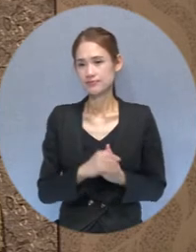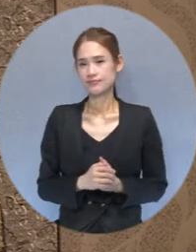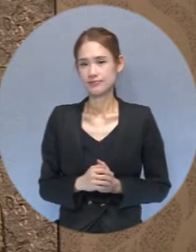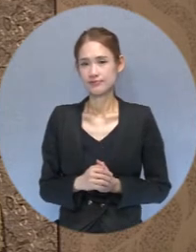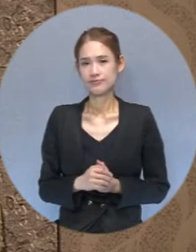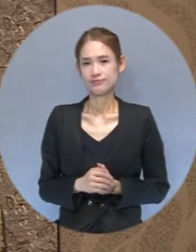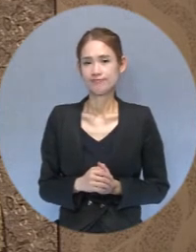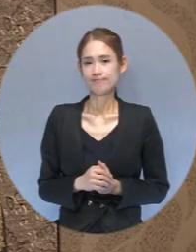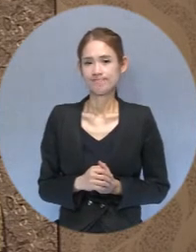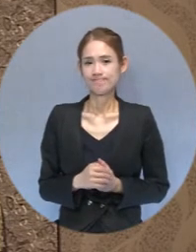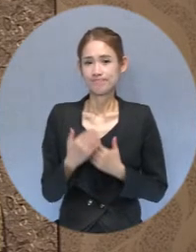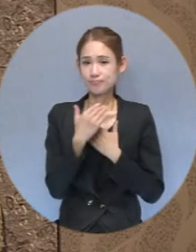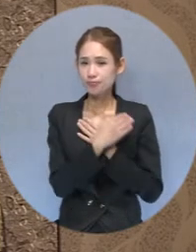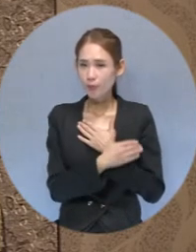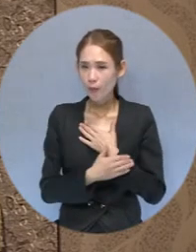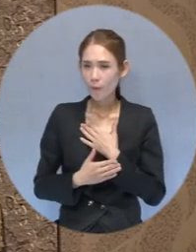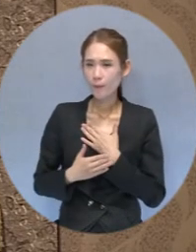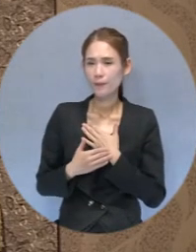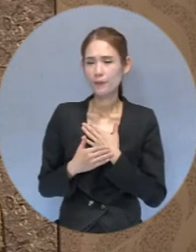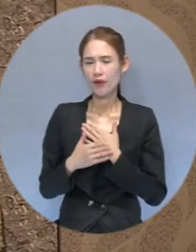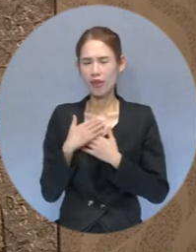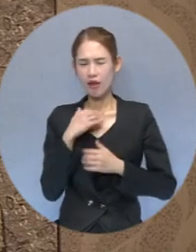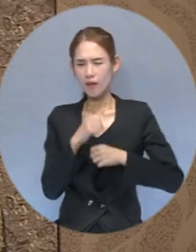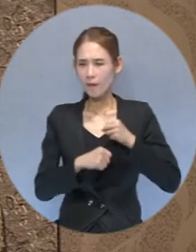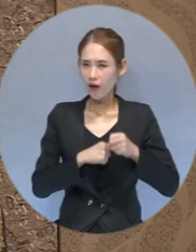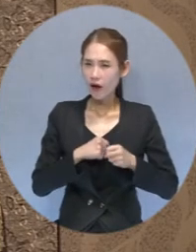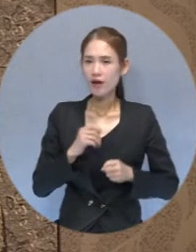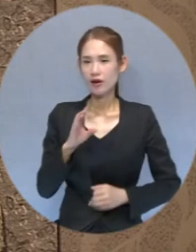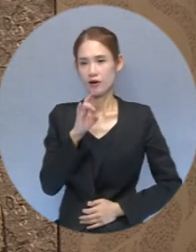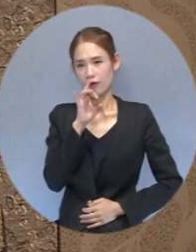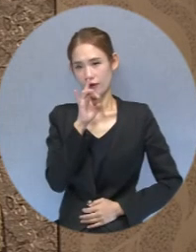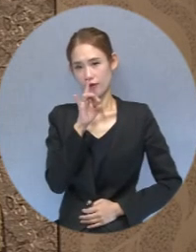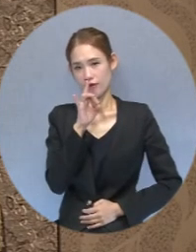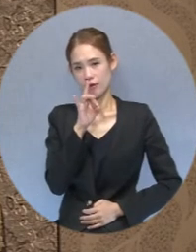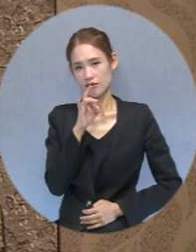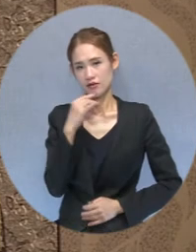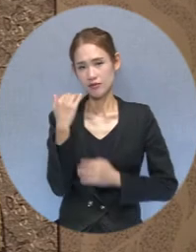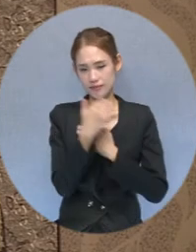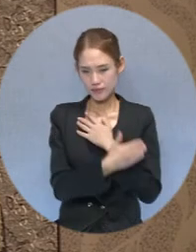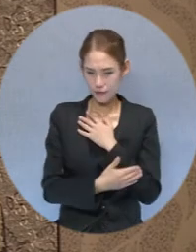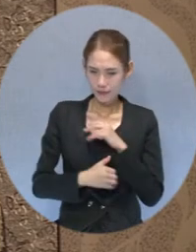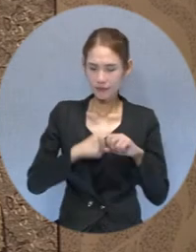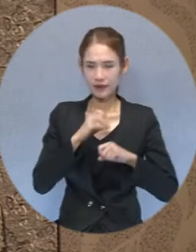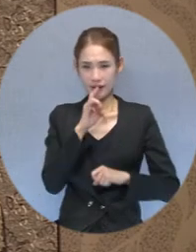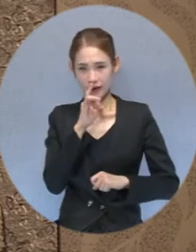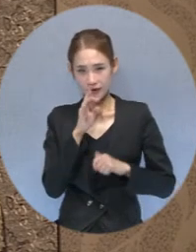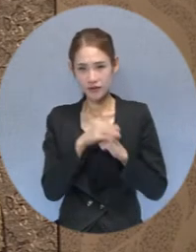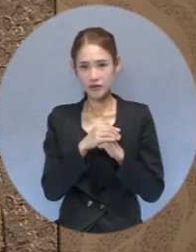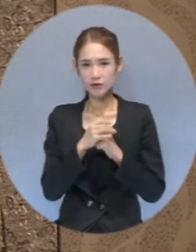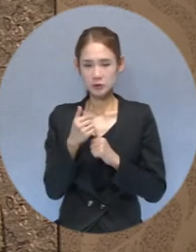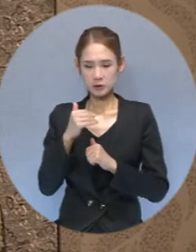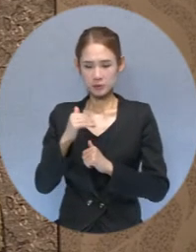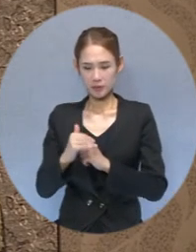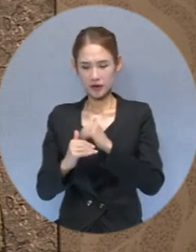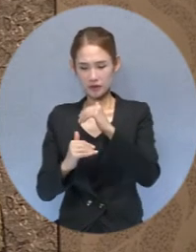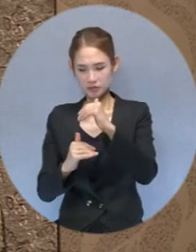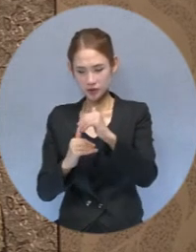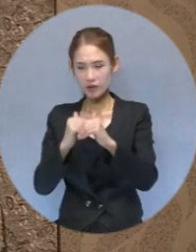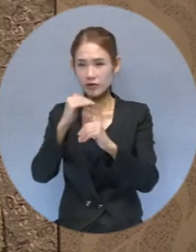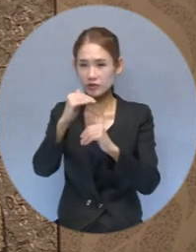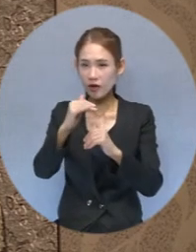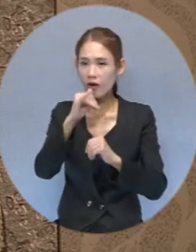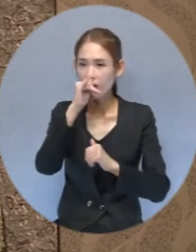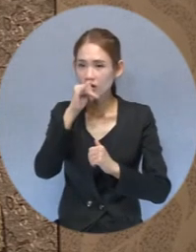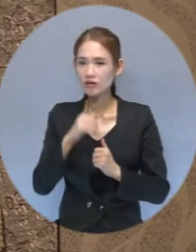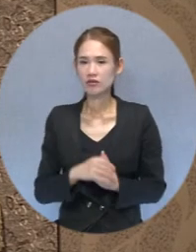그러니까 왜냐면 몸이 말을 안 듣는 거니까. 네. 몸도 말도 안 듣고 조금만 나가도 턱이 있고, 예. 그러니까